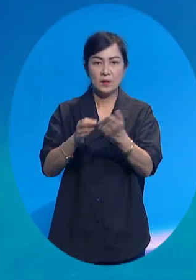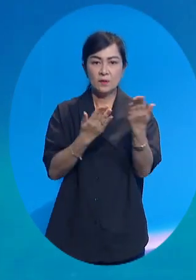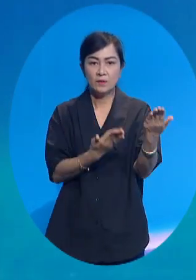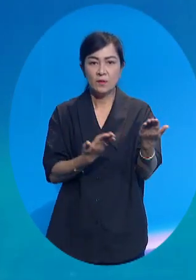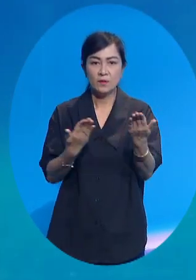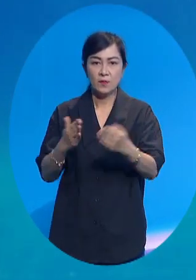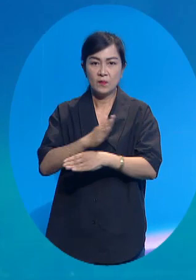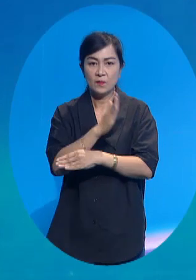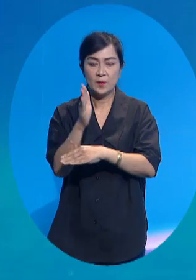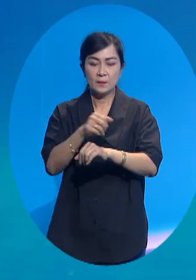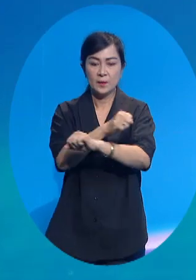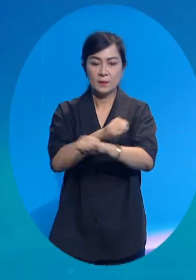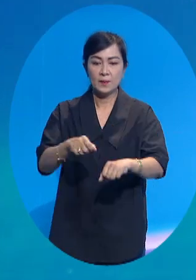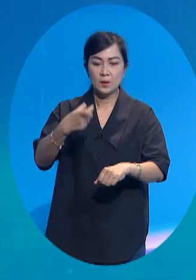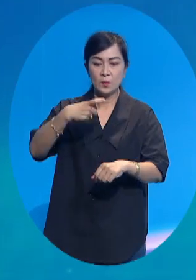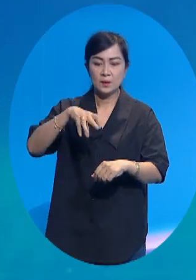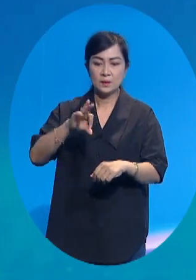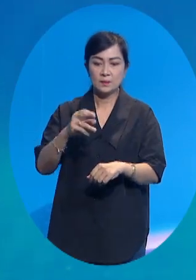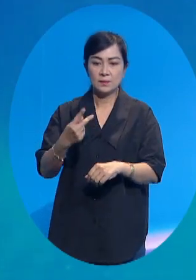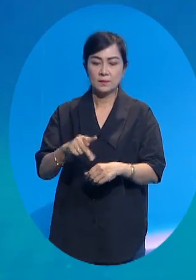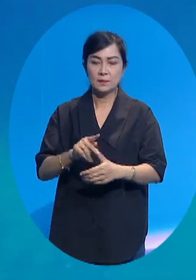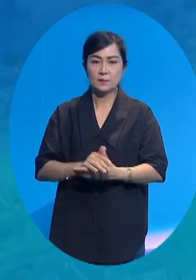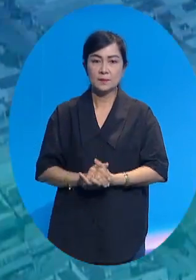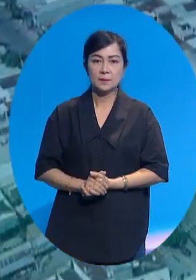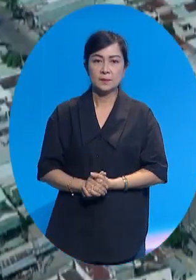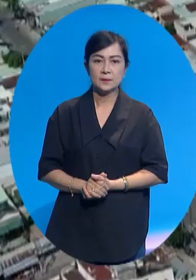phục vụ tiến trình phát triển bền vững quận Tân Phú.